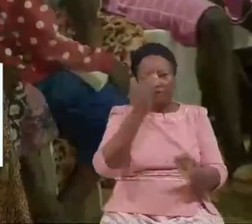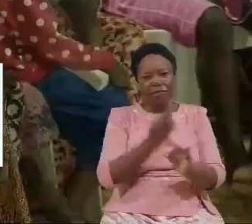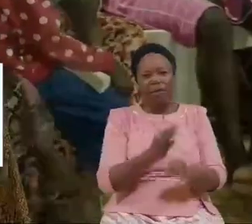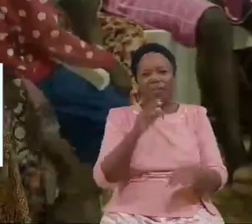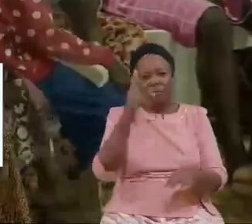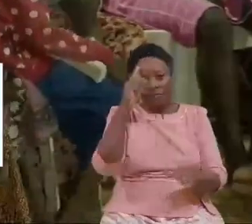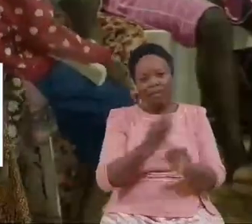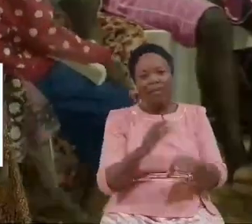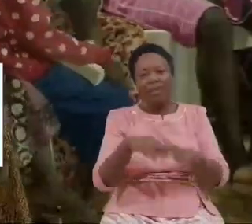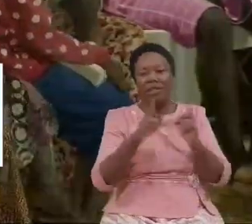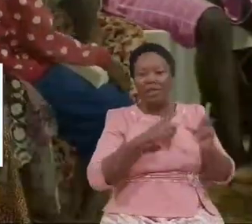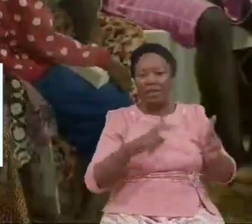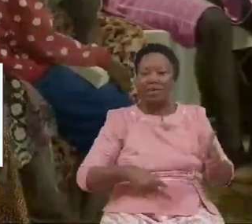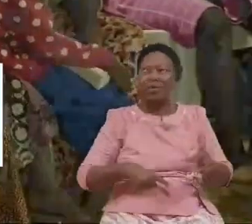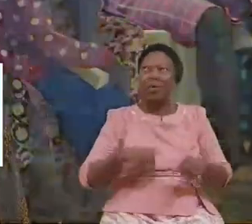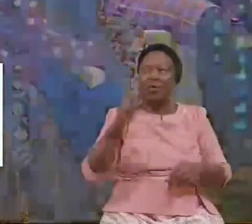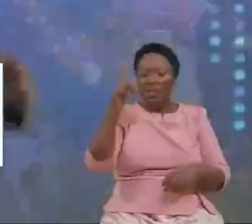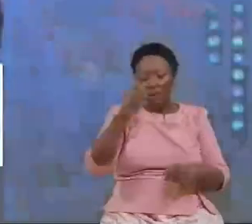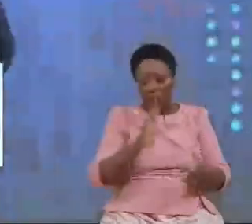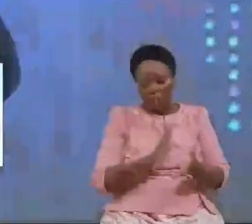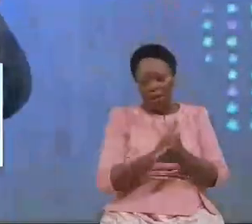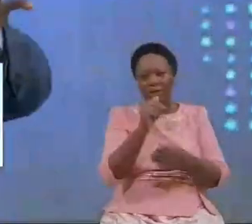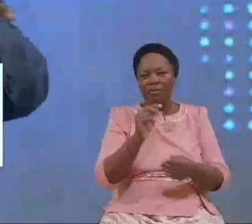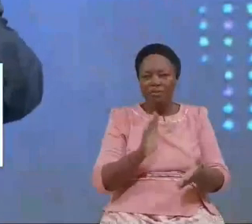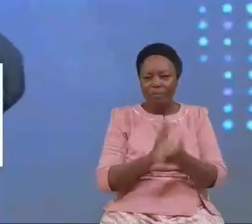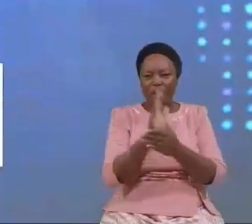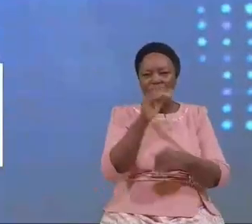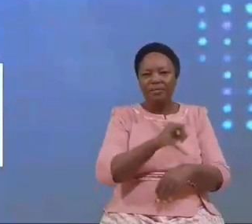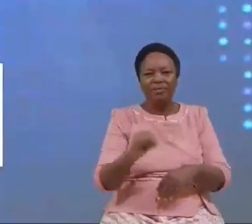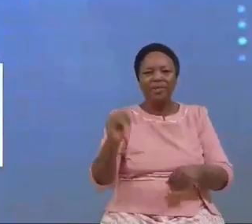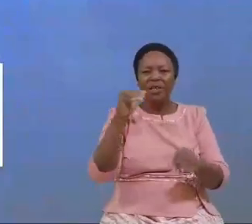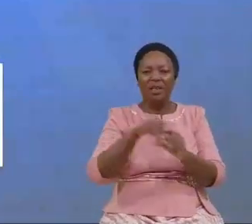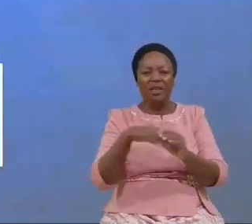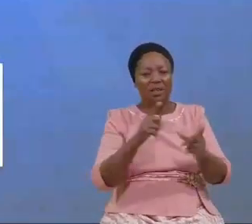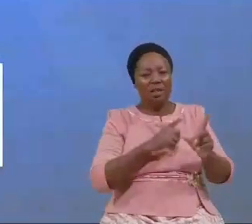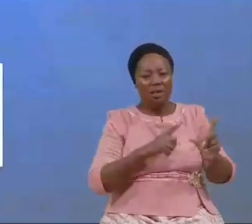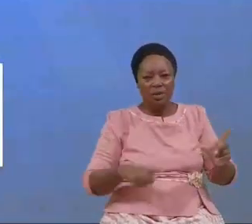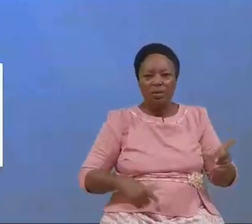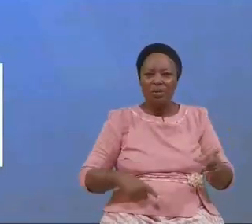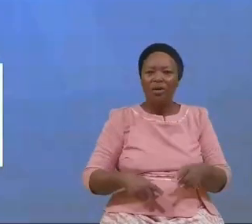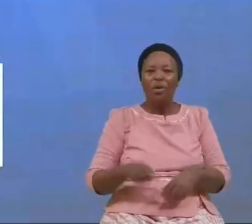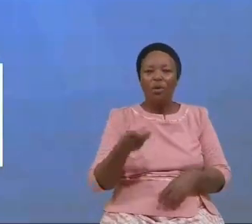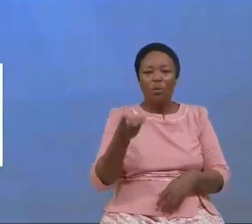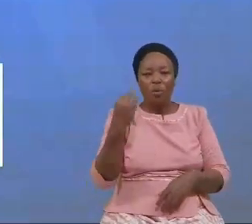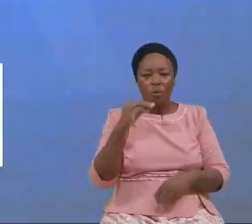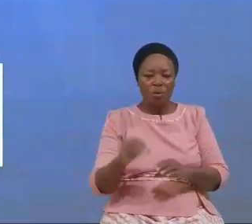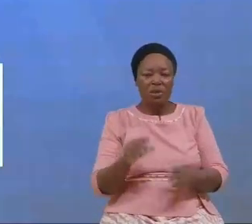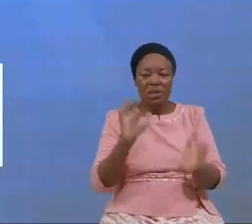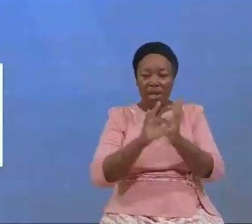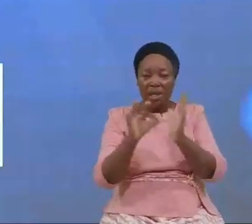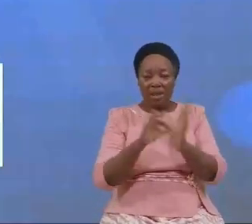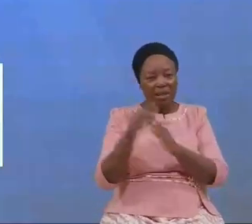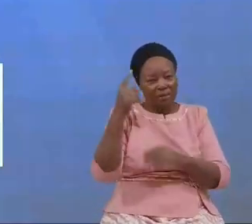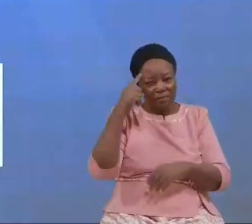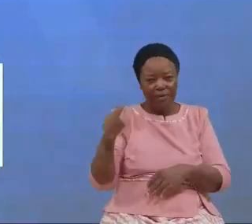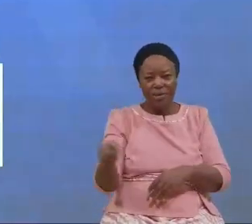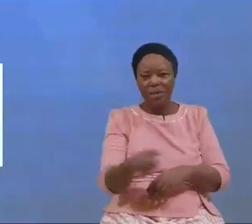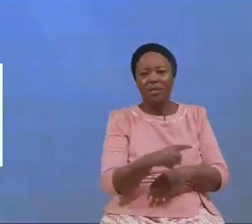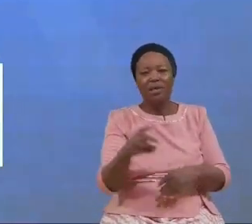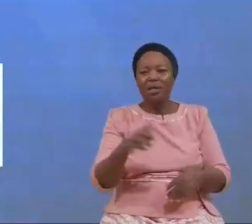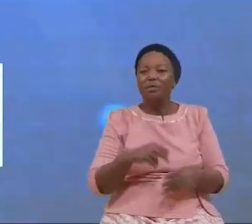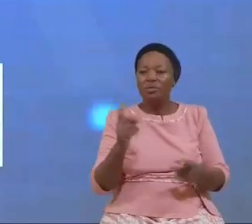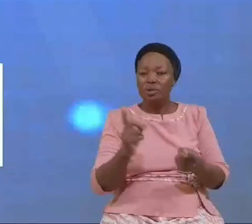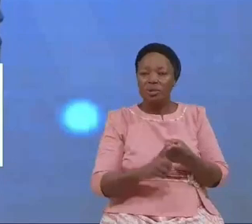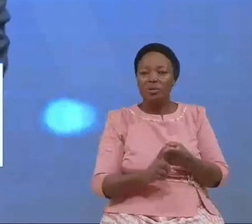Dieu sa foi sa foi en Seigneur lui a été imputé lui a été donc